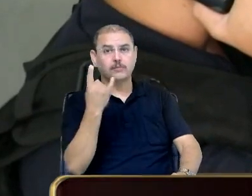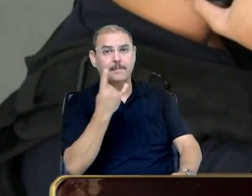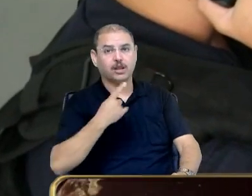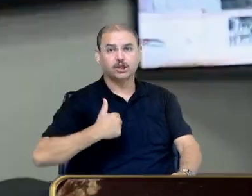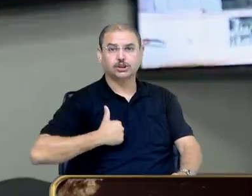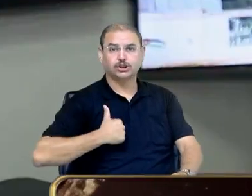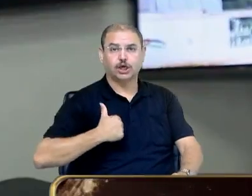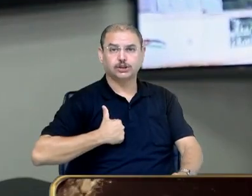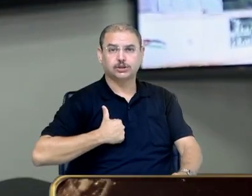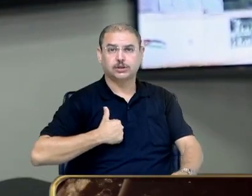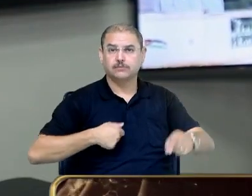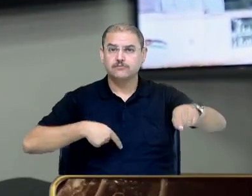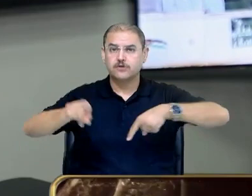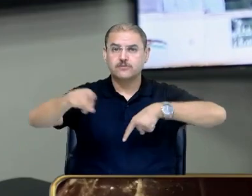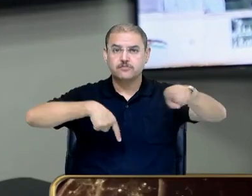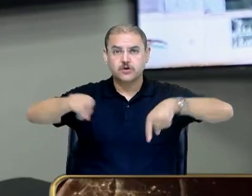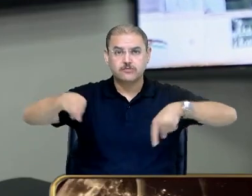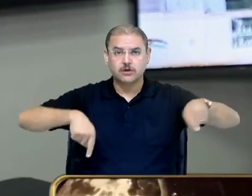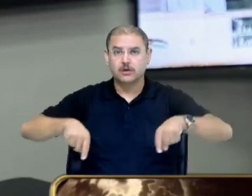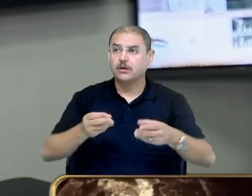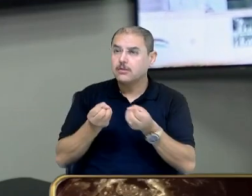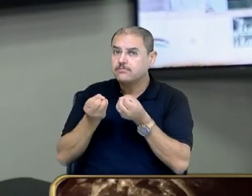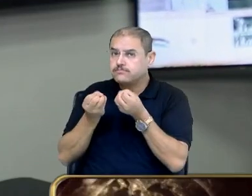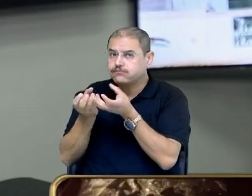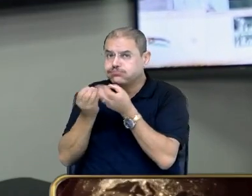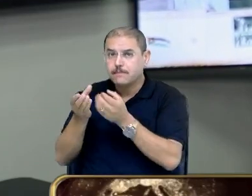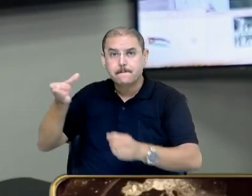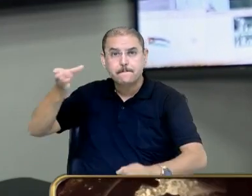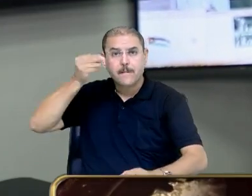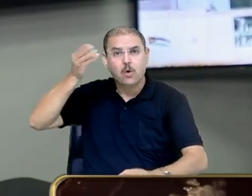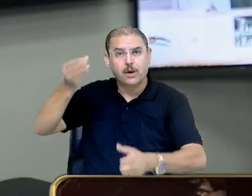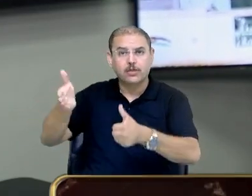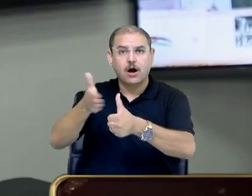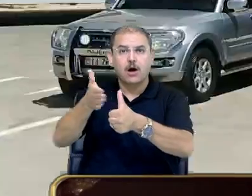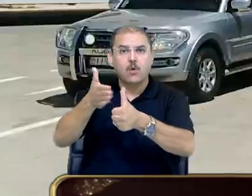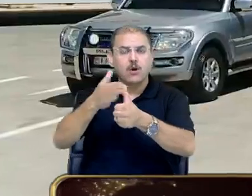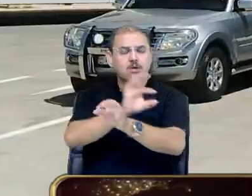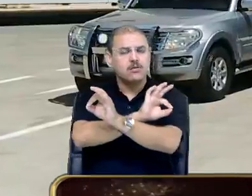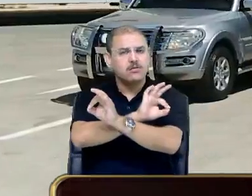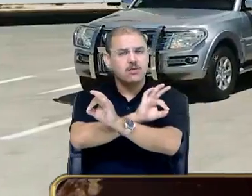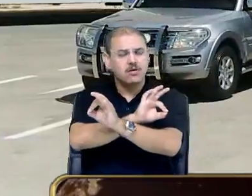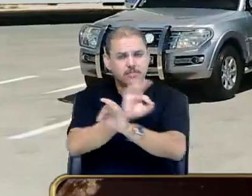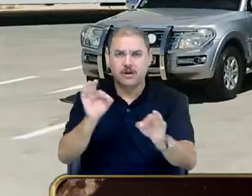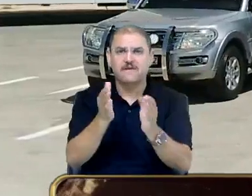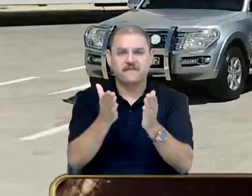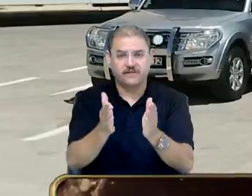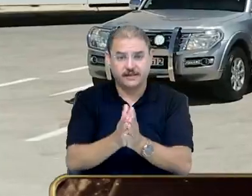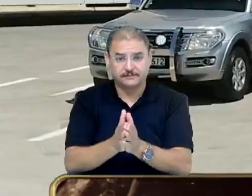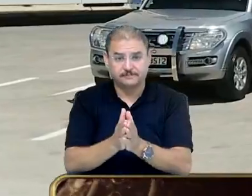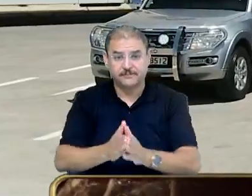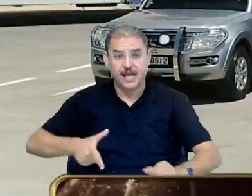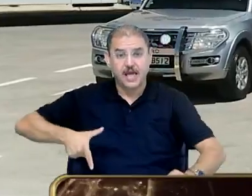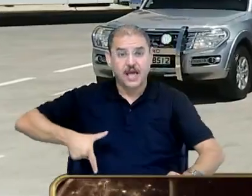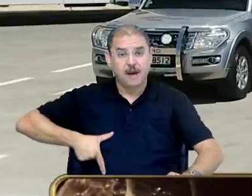واسناد كافه الوحدات الامن العام فنيا باخذ الوسائل التواصل والاتصالات والتطبيقات الذكيه يشار الى ان مديريه